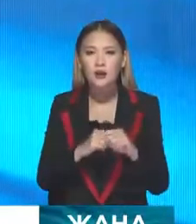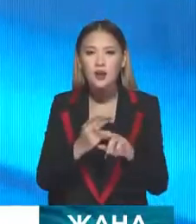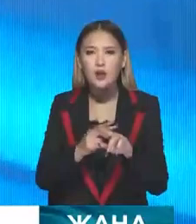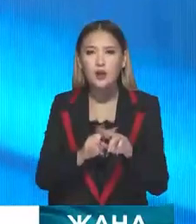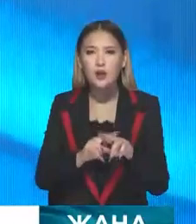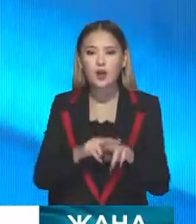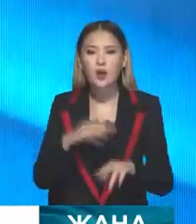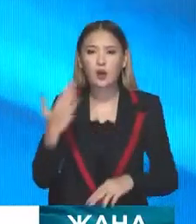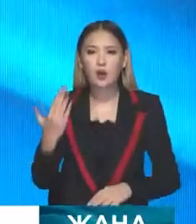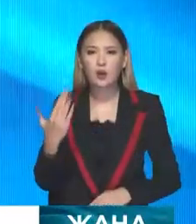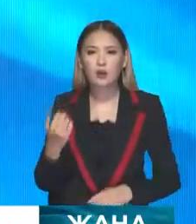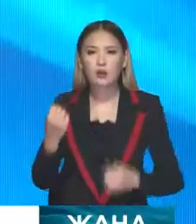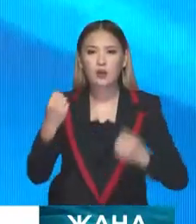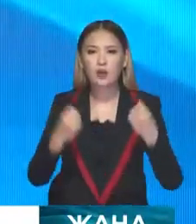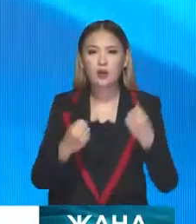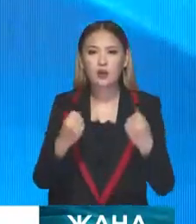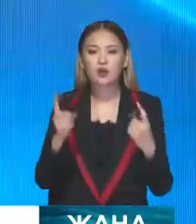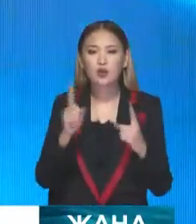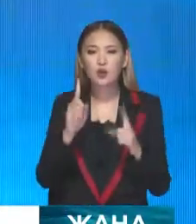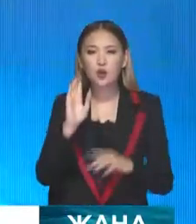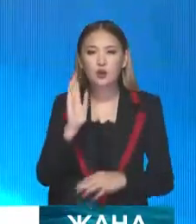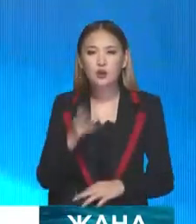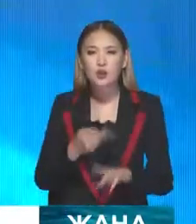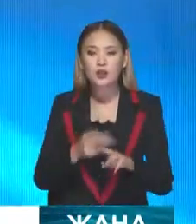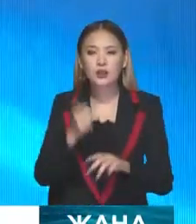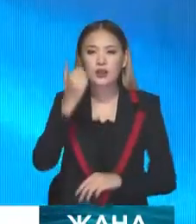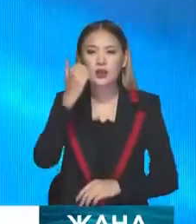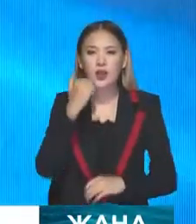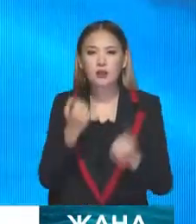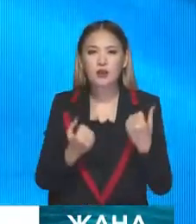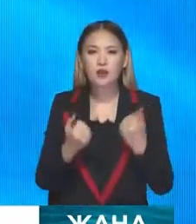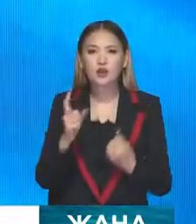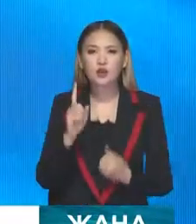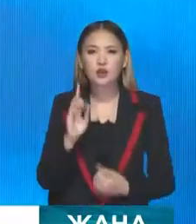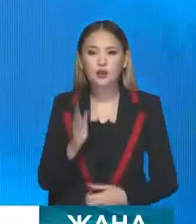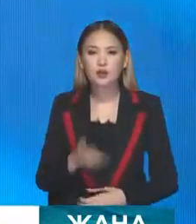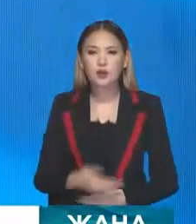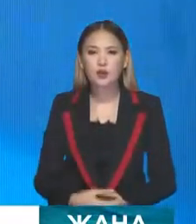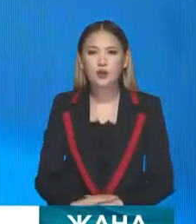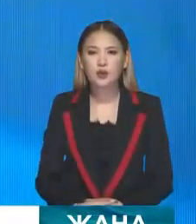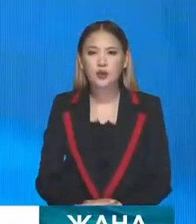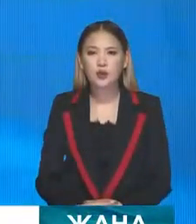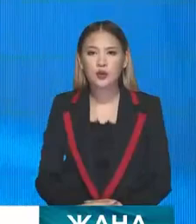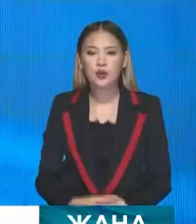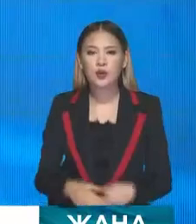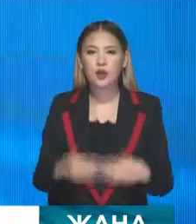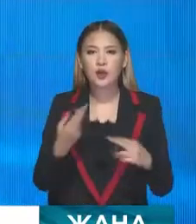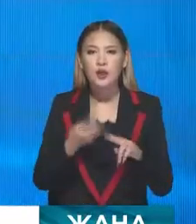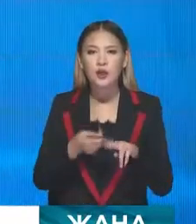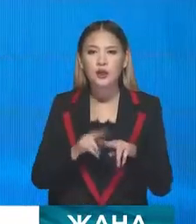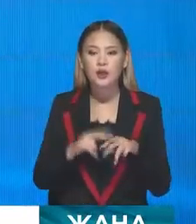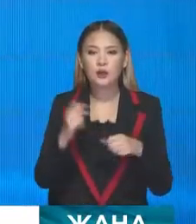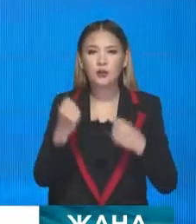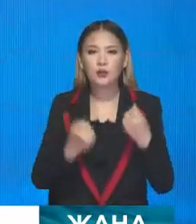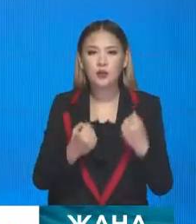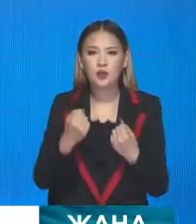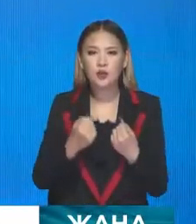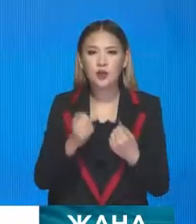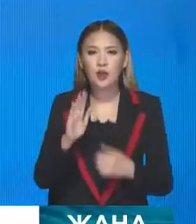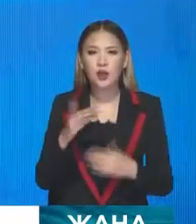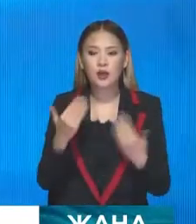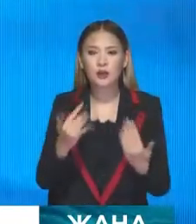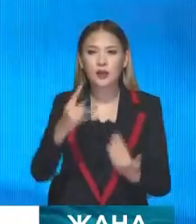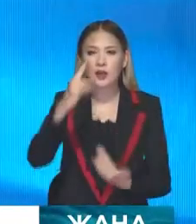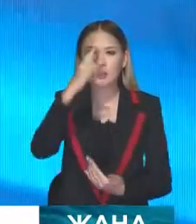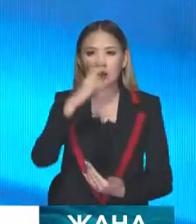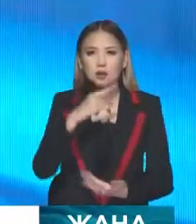оң жақтағы көліктердің мәселесі қандай болмақ, және де ескі көліктер? Әрине, бұл көліктер қазір таңда Қазақстанда